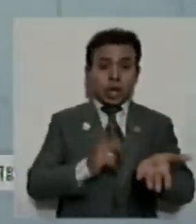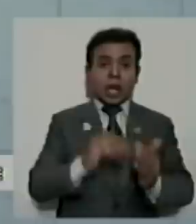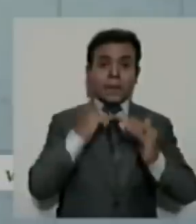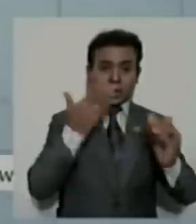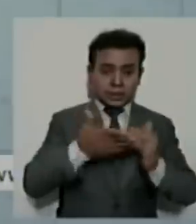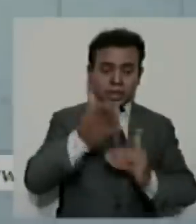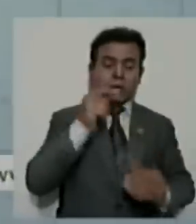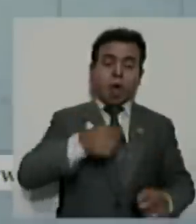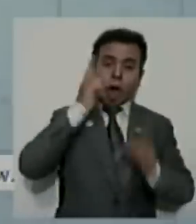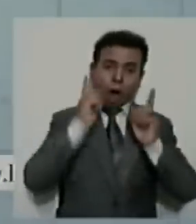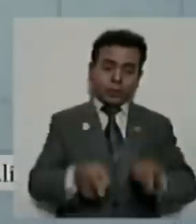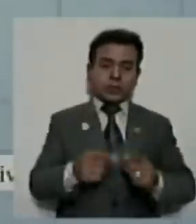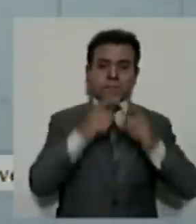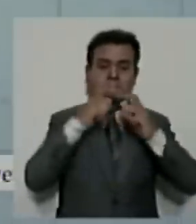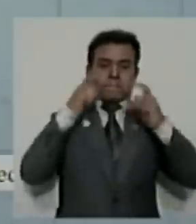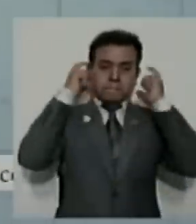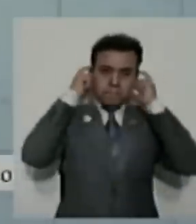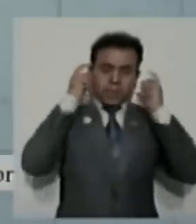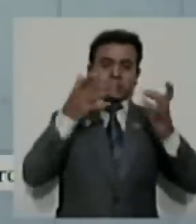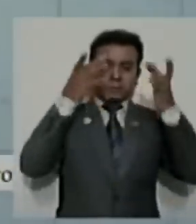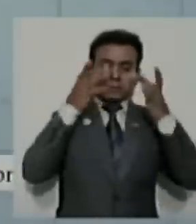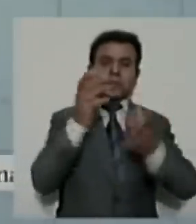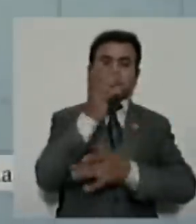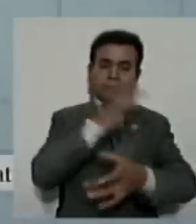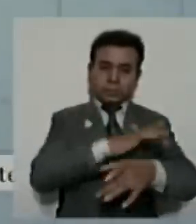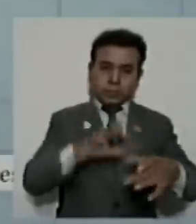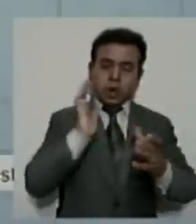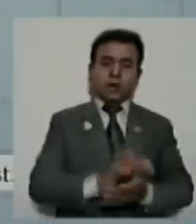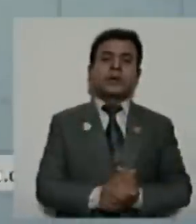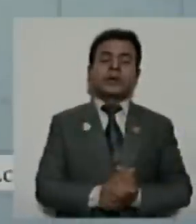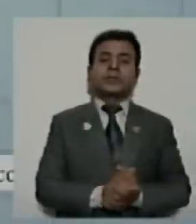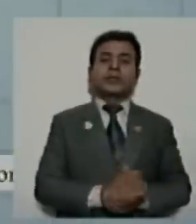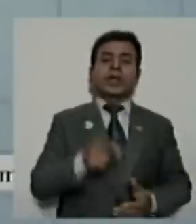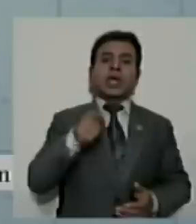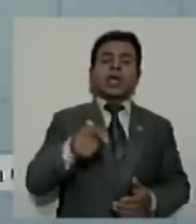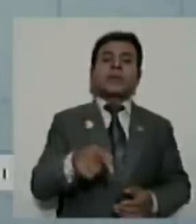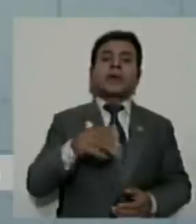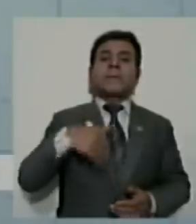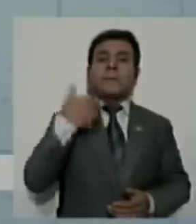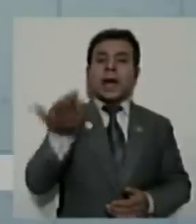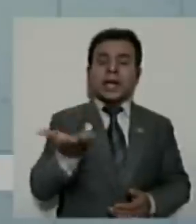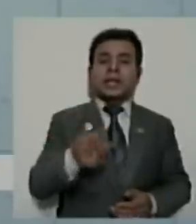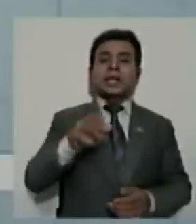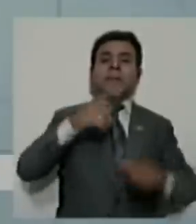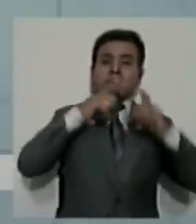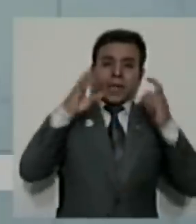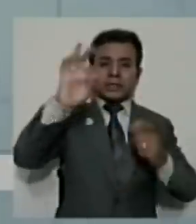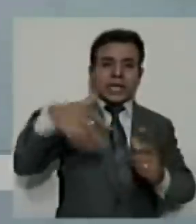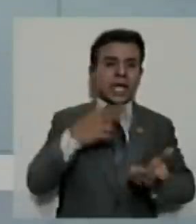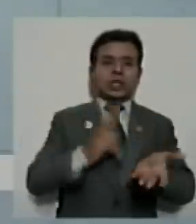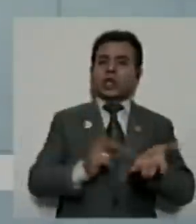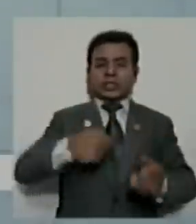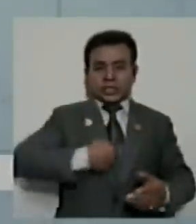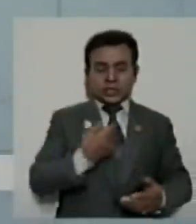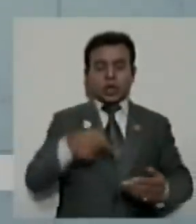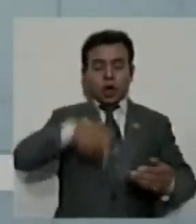করে ব্যবহার করতে পারেন। যারা কোয়ারেন্টাইনে আছেন তারা কোয়ারেন্টাইনের শর্তগুলো কঠোরভাবে মেনে চলুন,